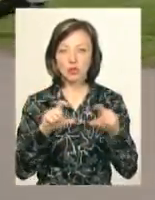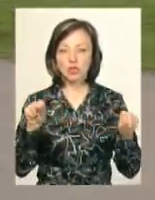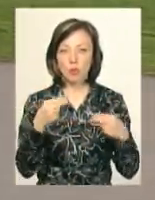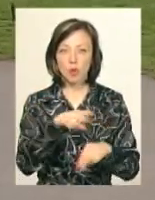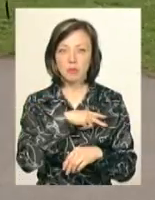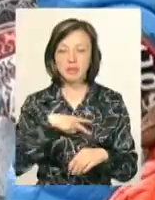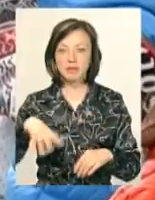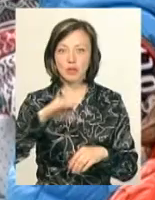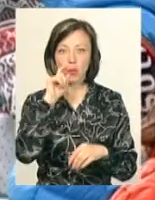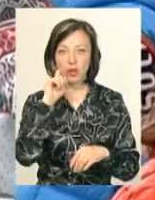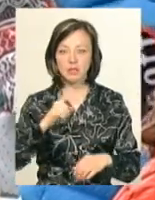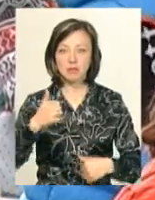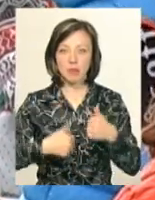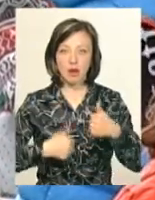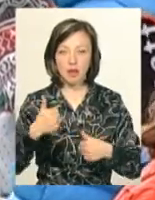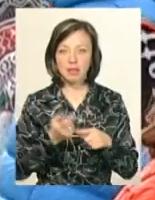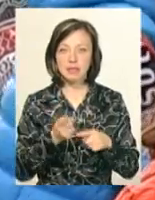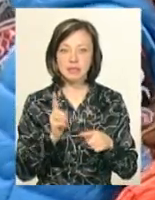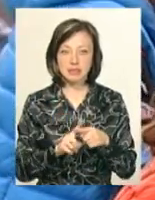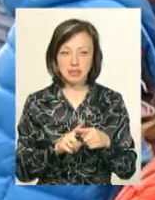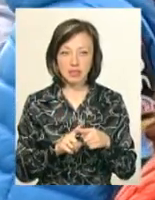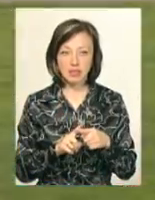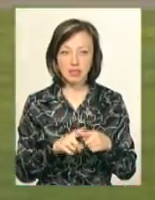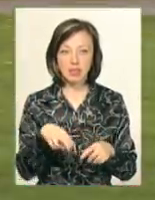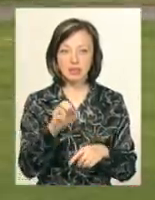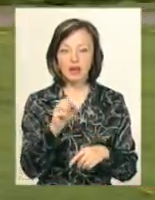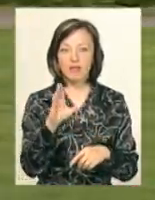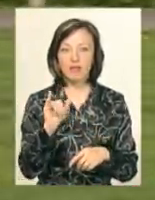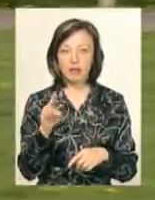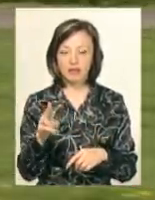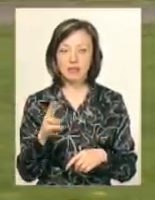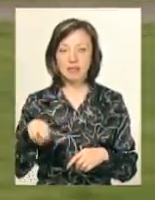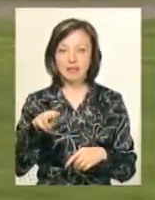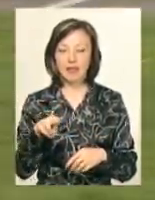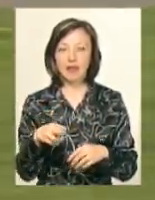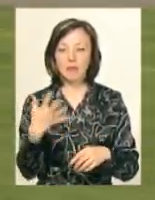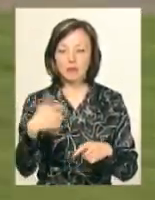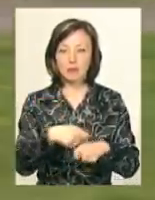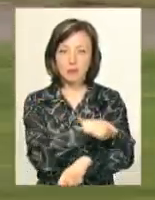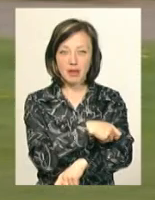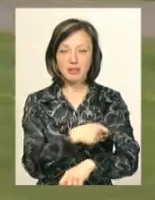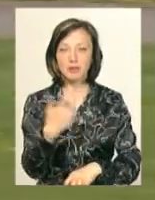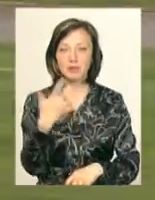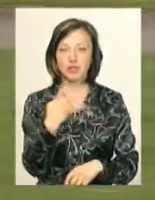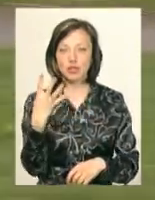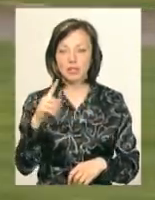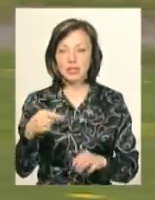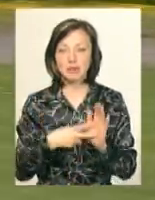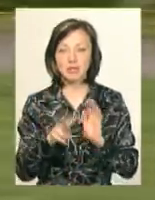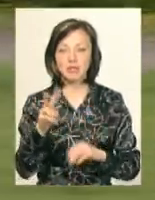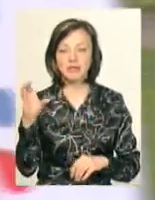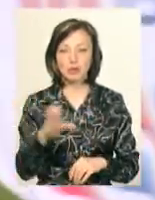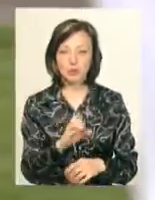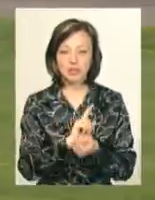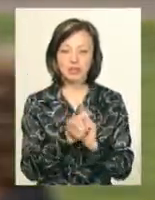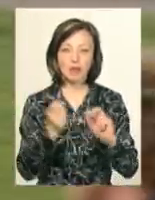та призери всеукраїнських велостартів. Це Давид Звірановський, який сьогодні проїхав дистанцію 500 метрів за 54,72 секунди та